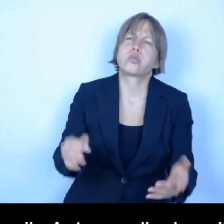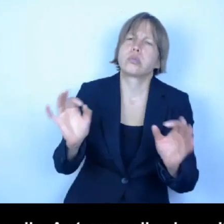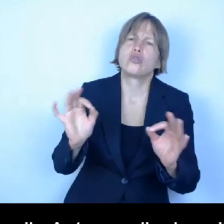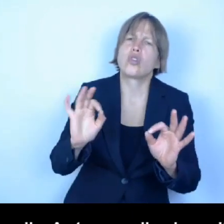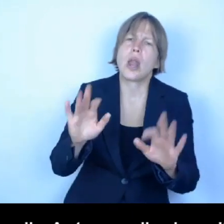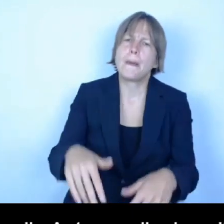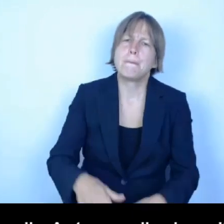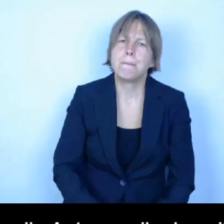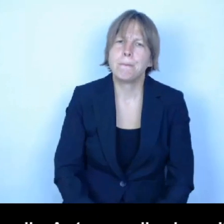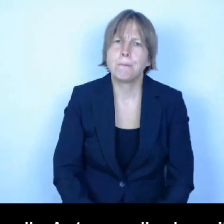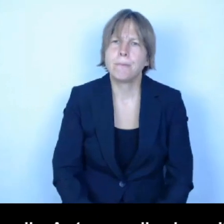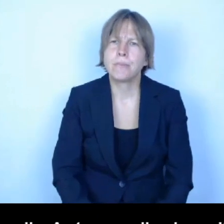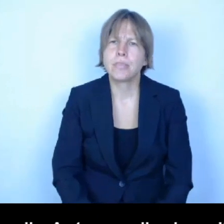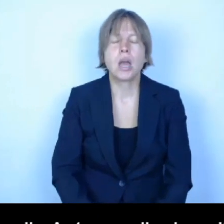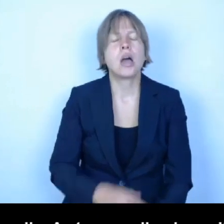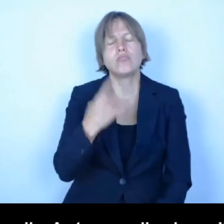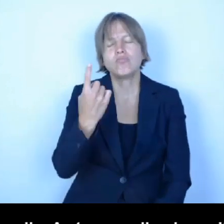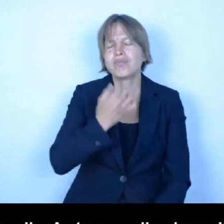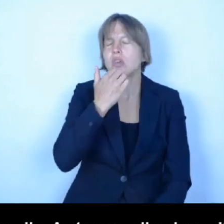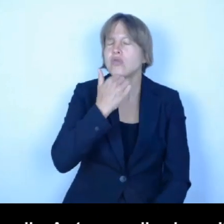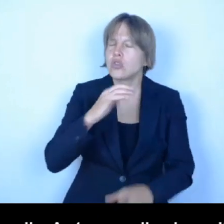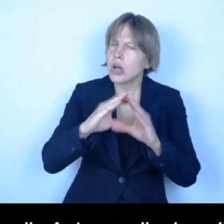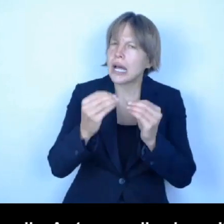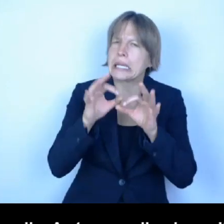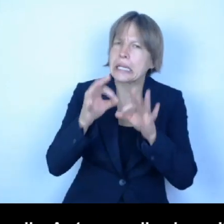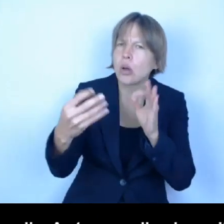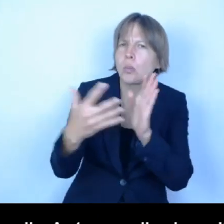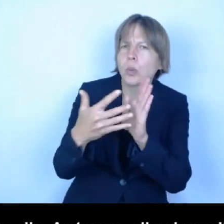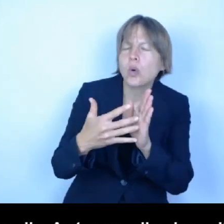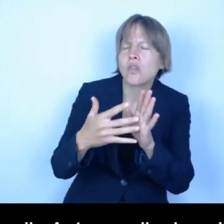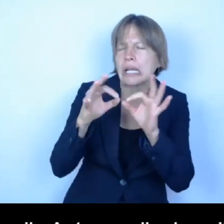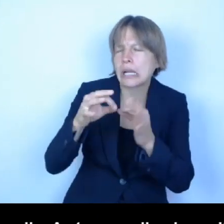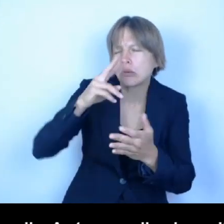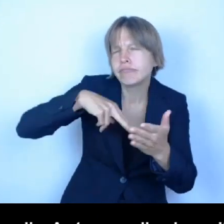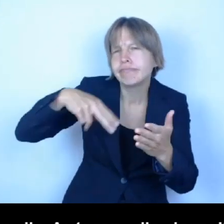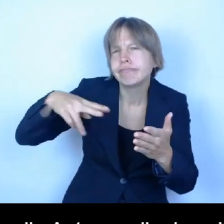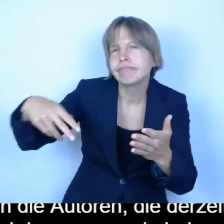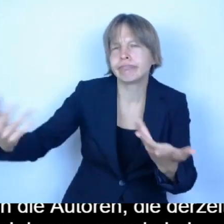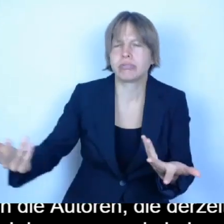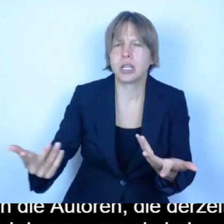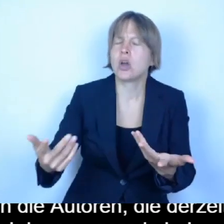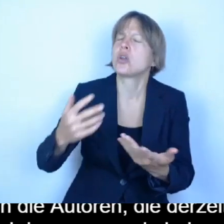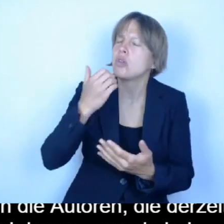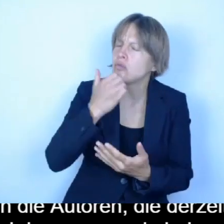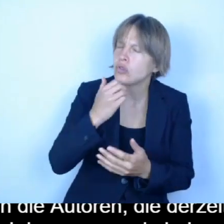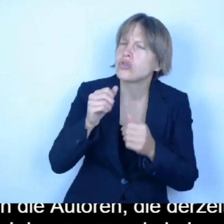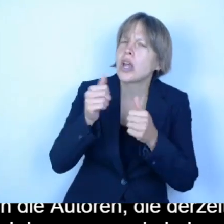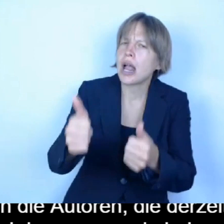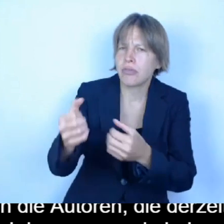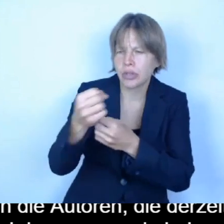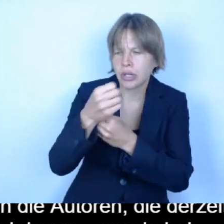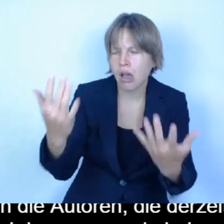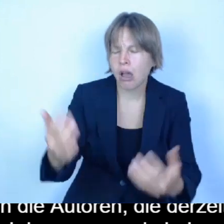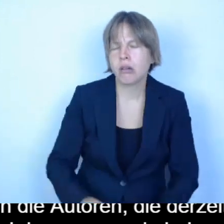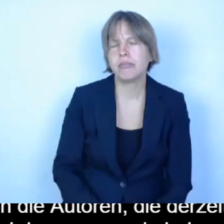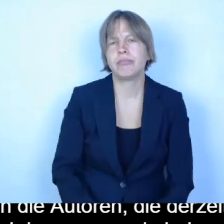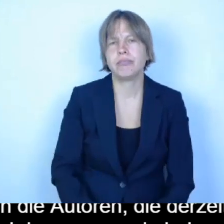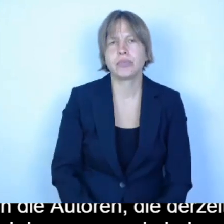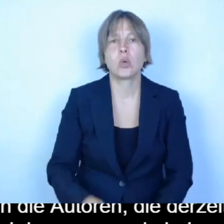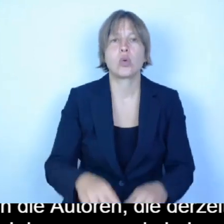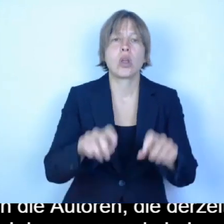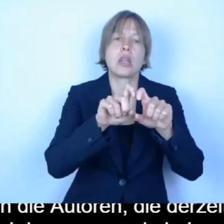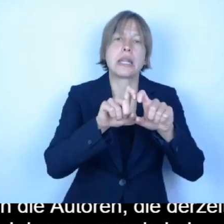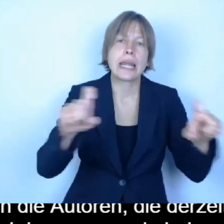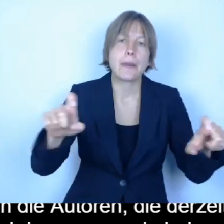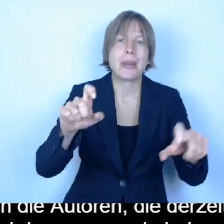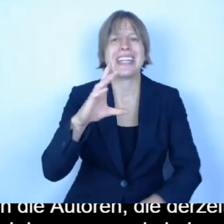hier zu helfen. Zum Thema Digitalisierung, das hat an den Hochschulen ja bemerkenswert gut geklappt. Und wir werden natürlich hier mit dem Schulministerium